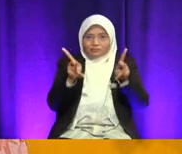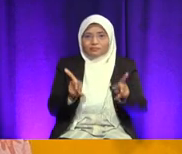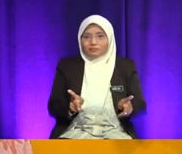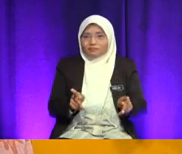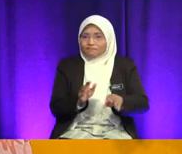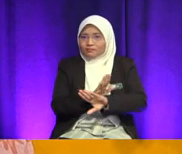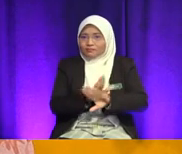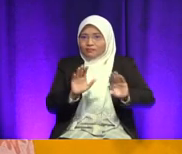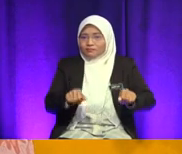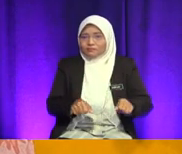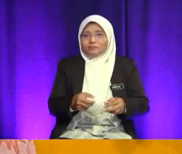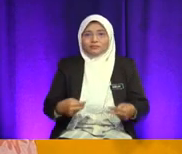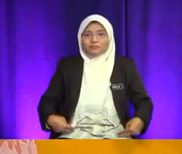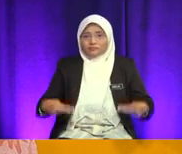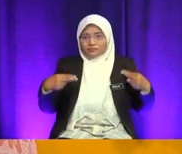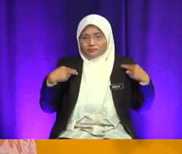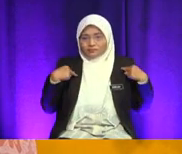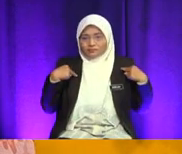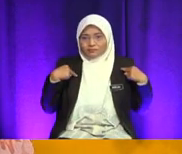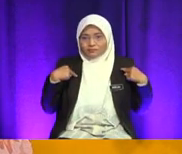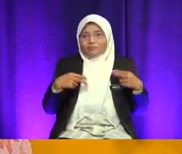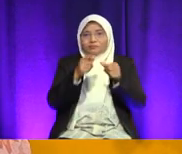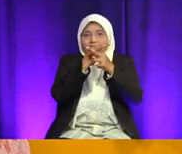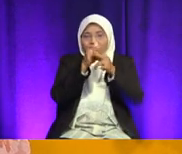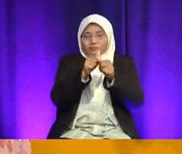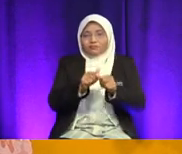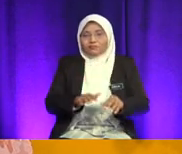hidup Harmoni di sebuah negara